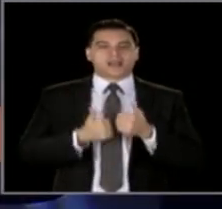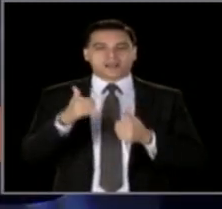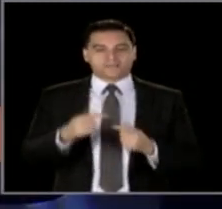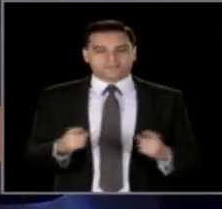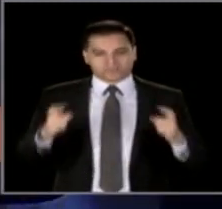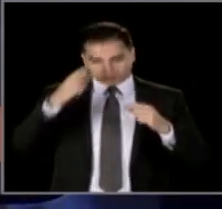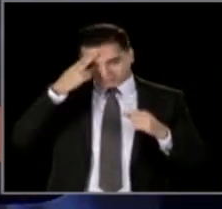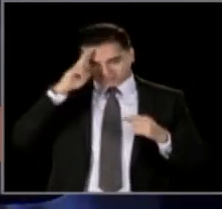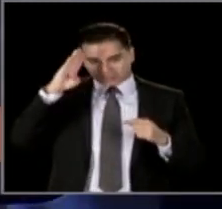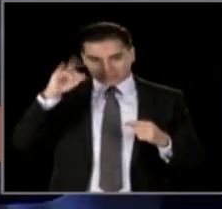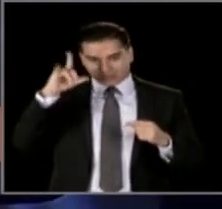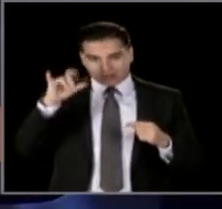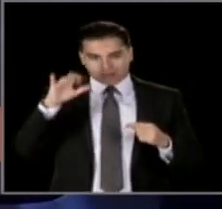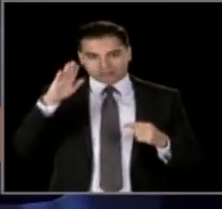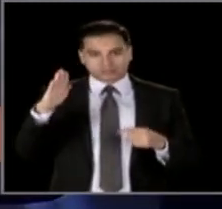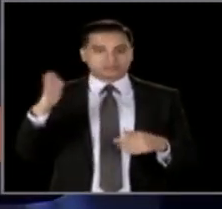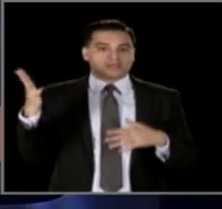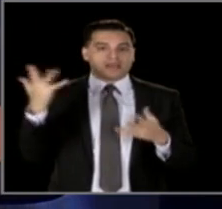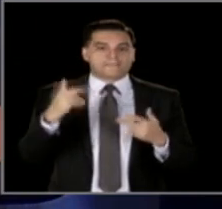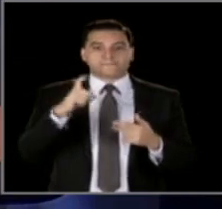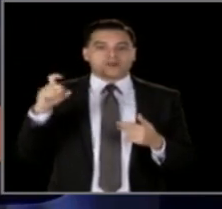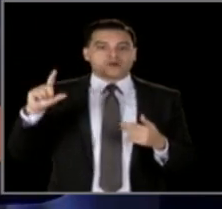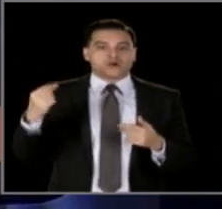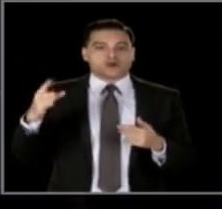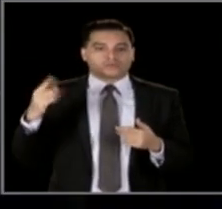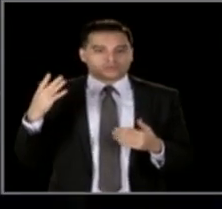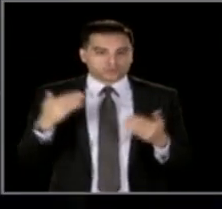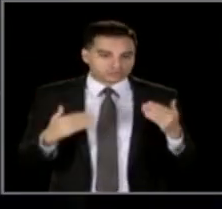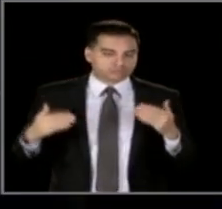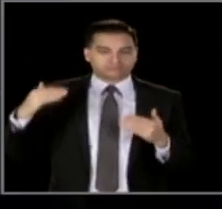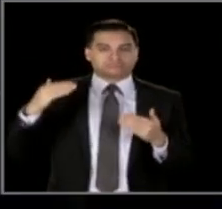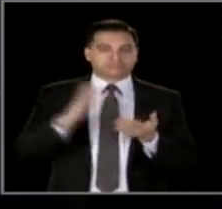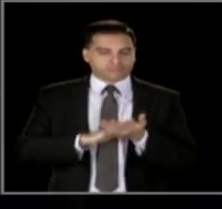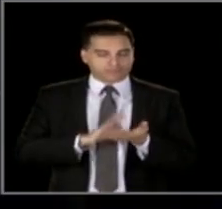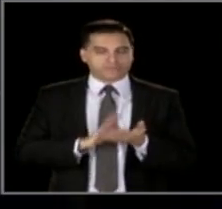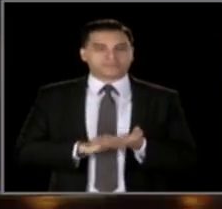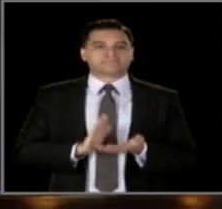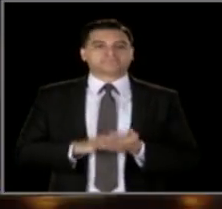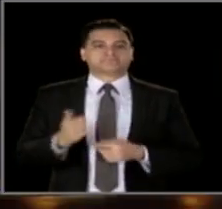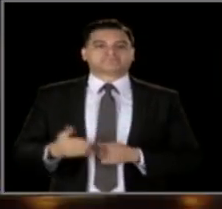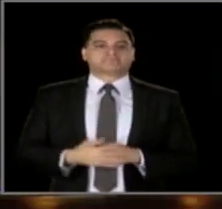النهاردة كرولوس فيكتور ب 115 نقطة. برافو عليك،